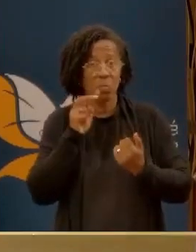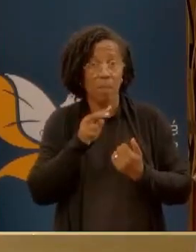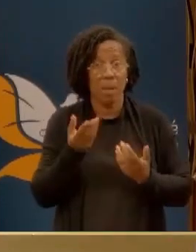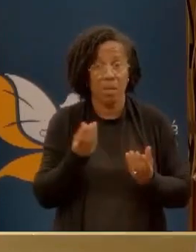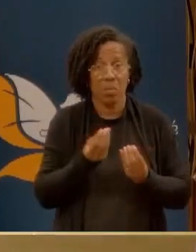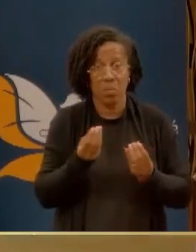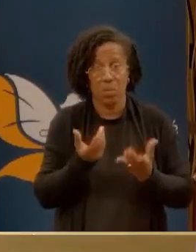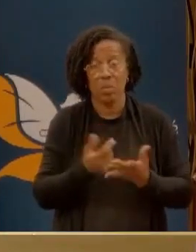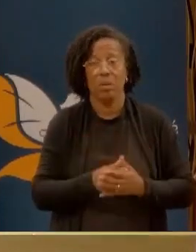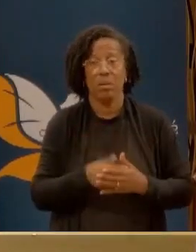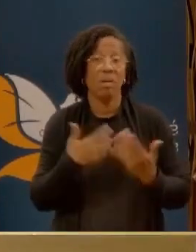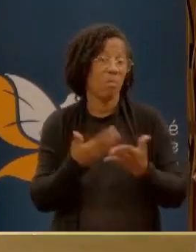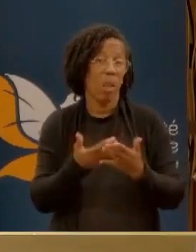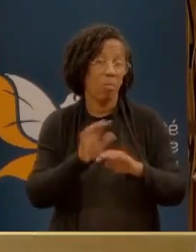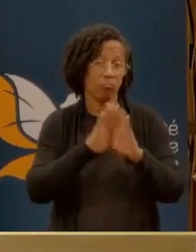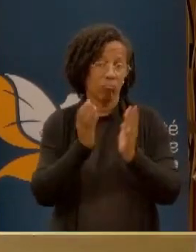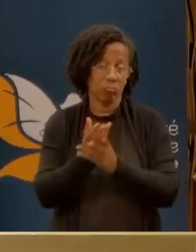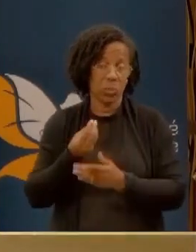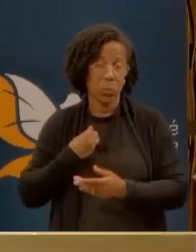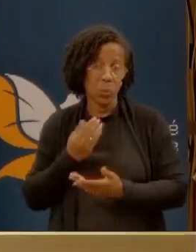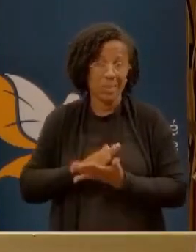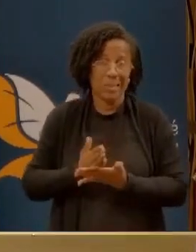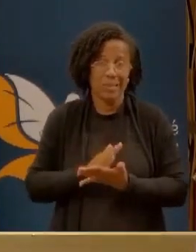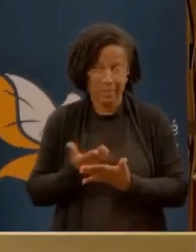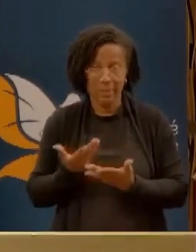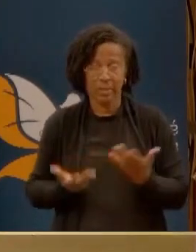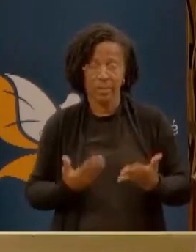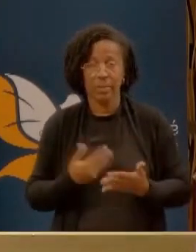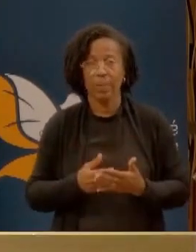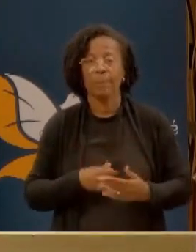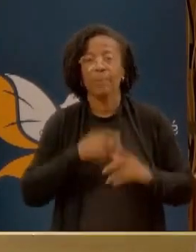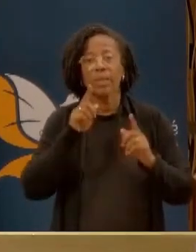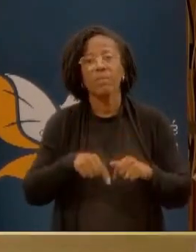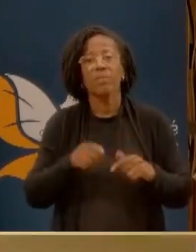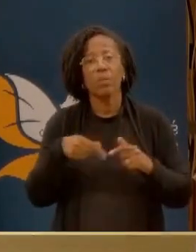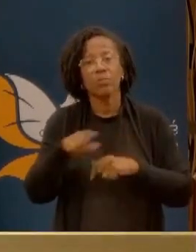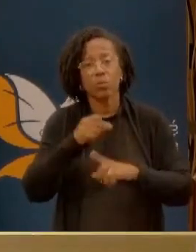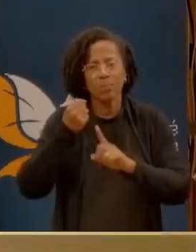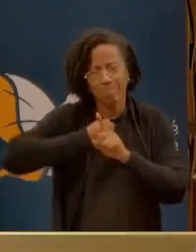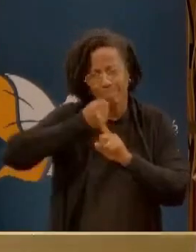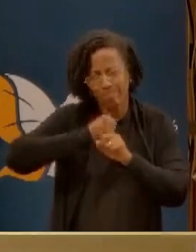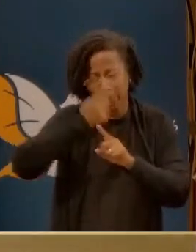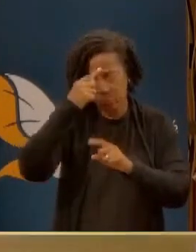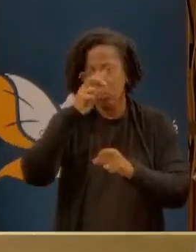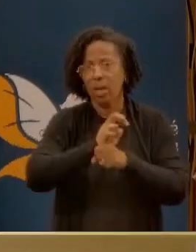petit peu le doute que nous avons. Alors, il faut qu'on se batte pour conserver ce pouvoir fiscal. J'en ai fini.